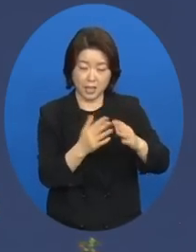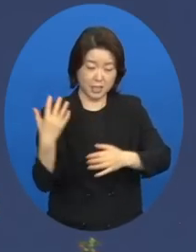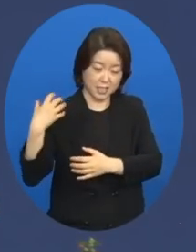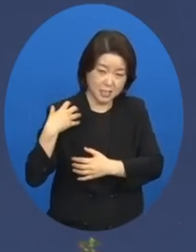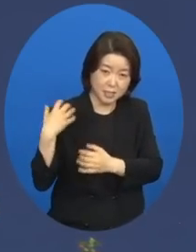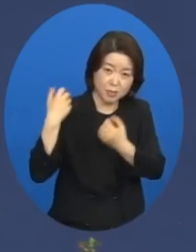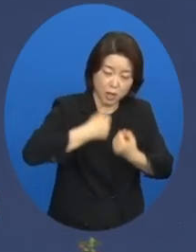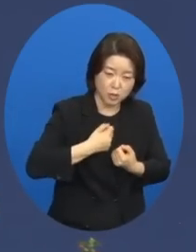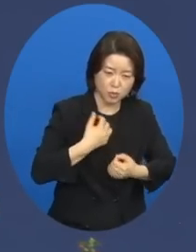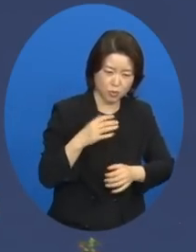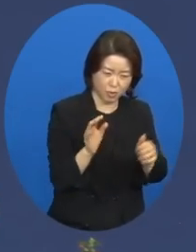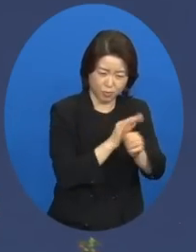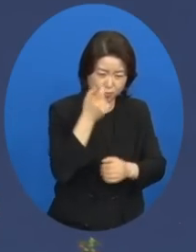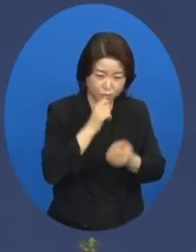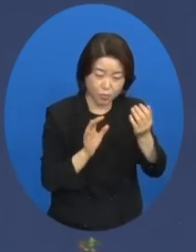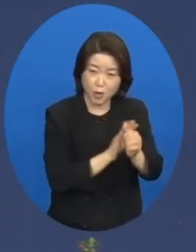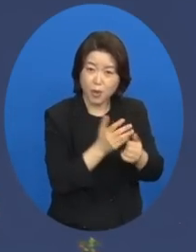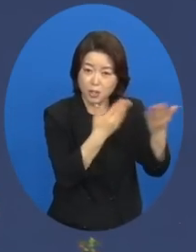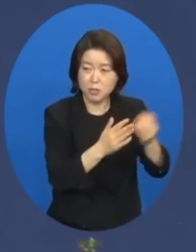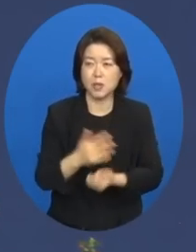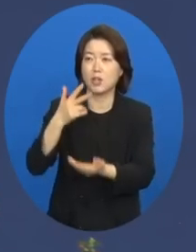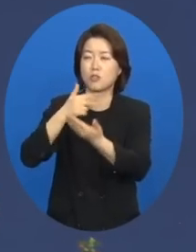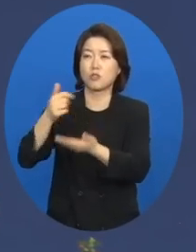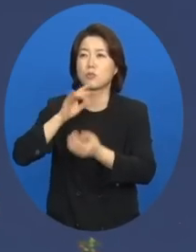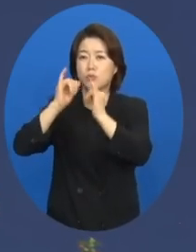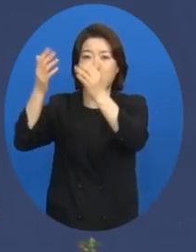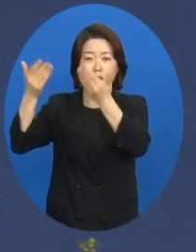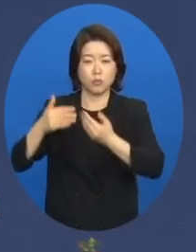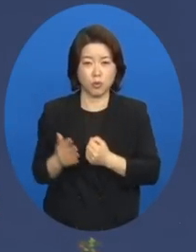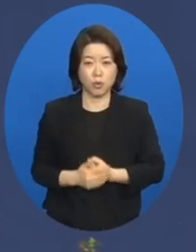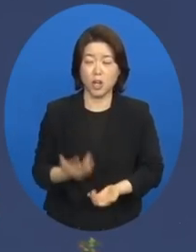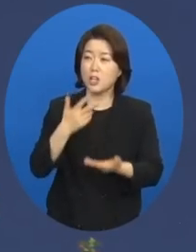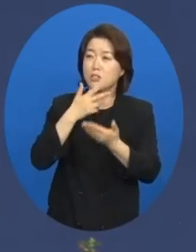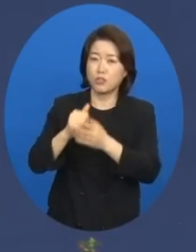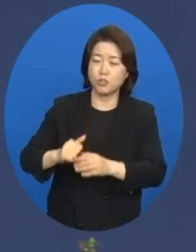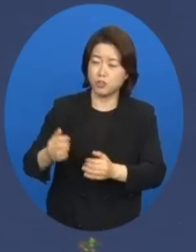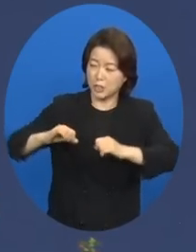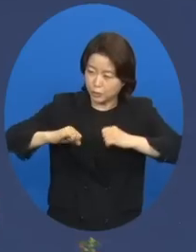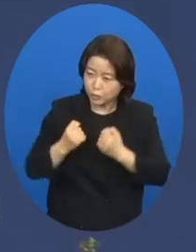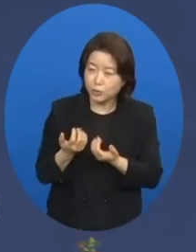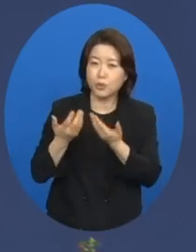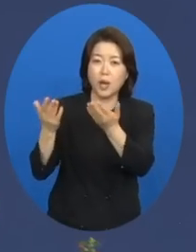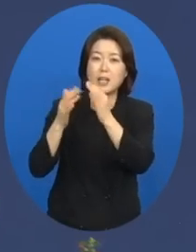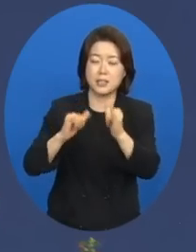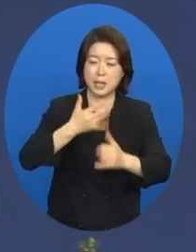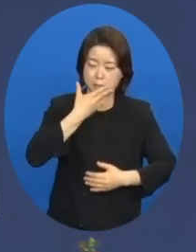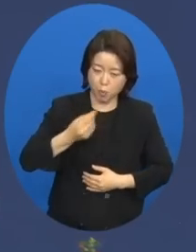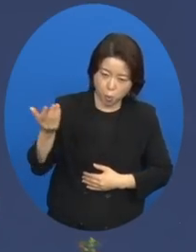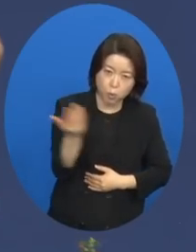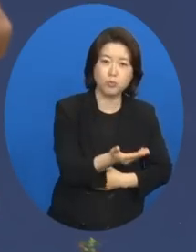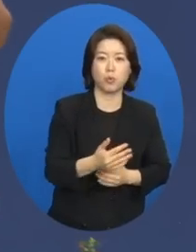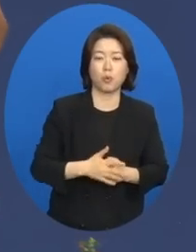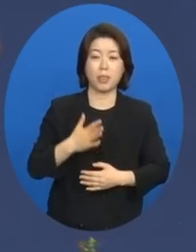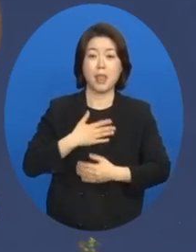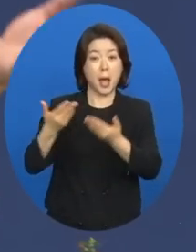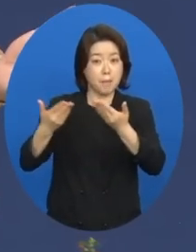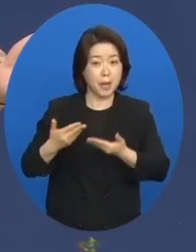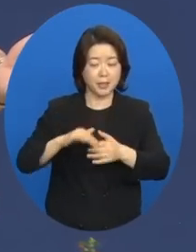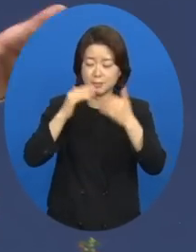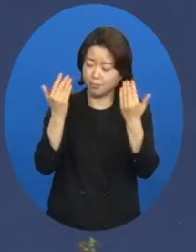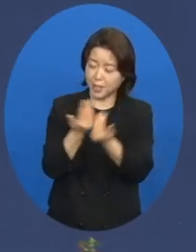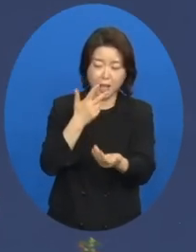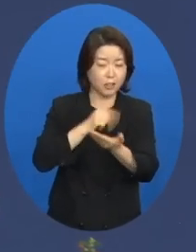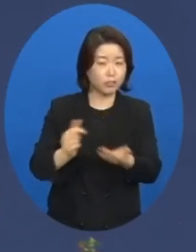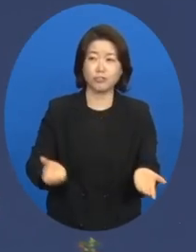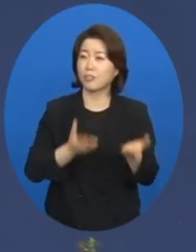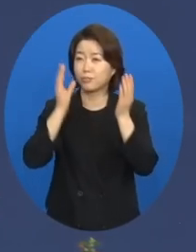주가 상급을 주시겠네. 주를 의지하며 순종하는 자를 항상 복내려 주시리라. 우리 받은 것을 다 주께 다